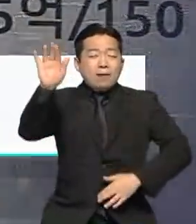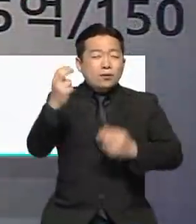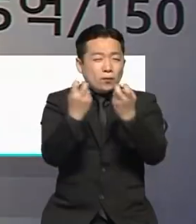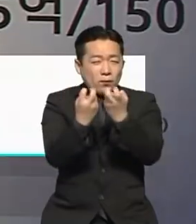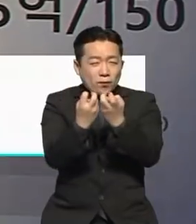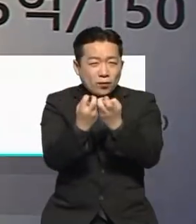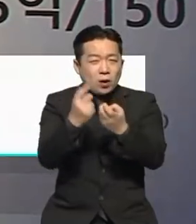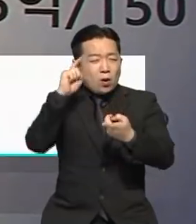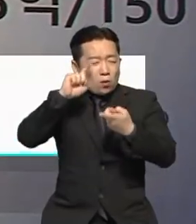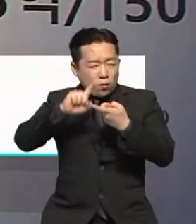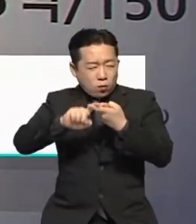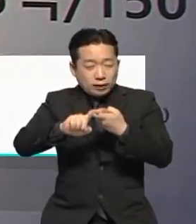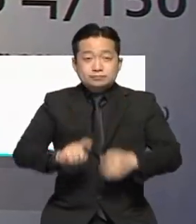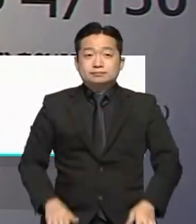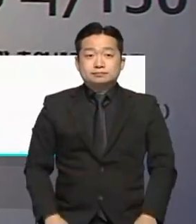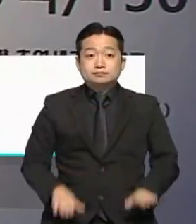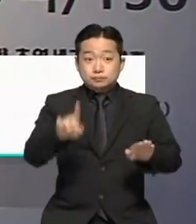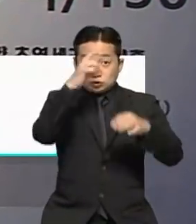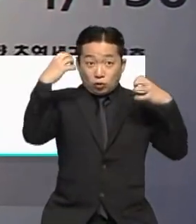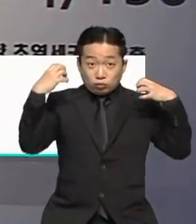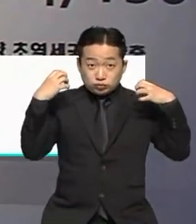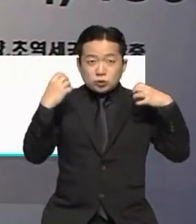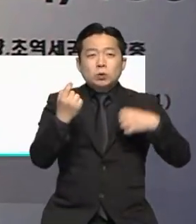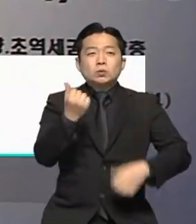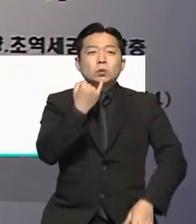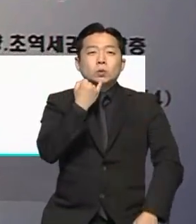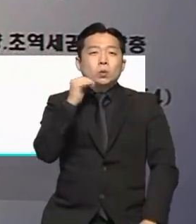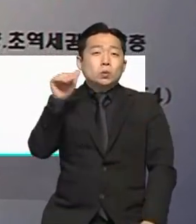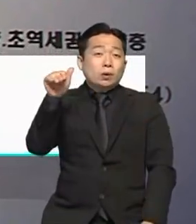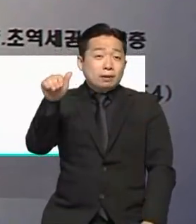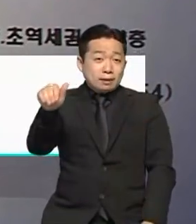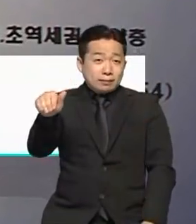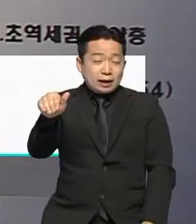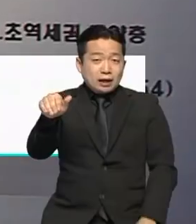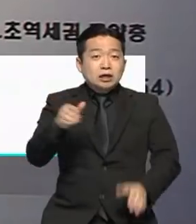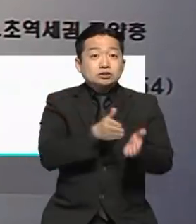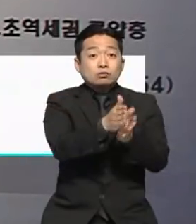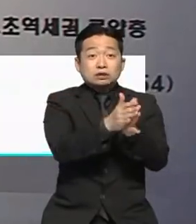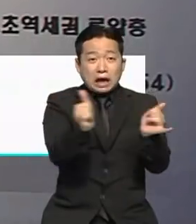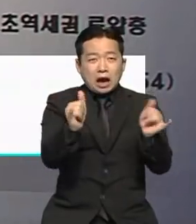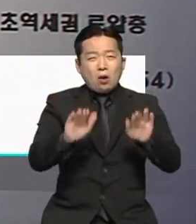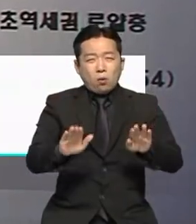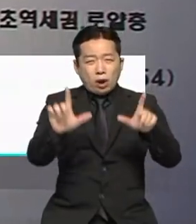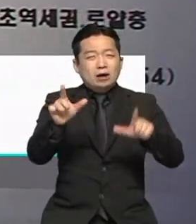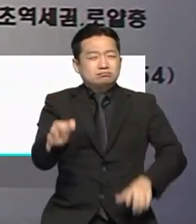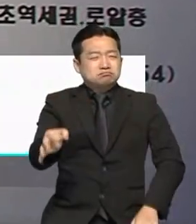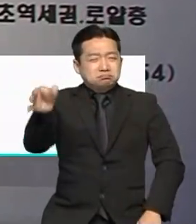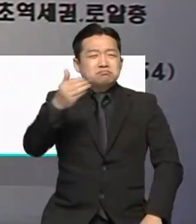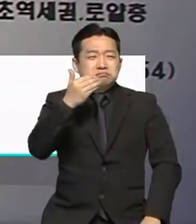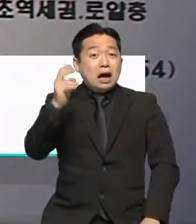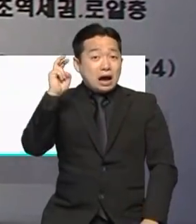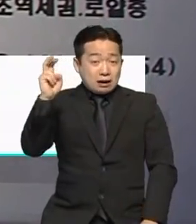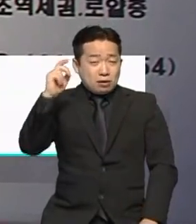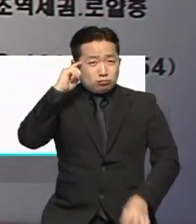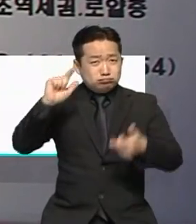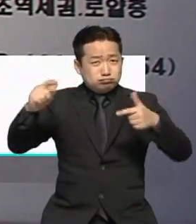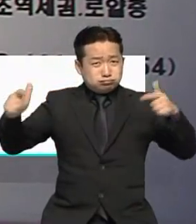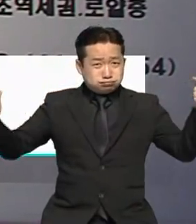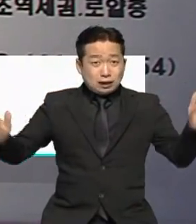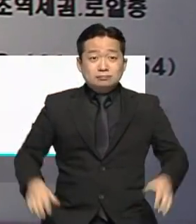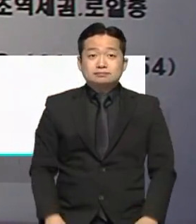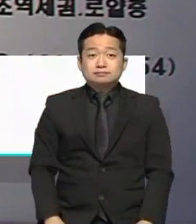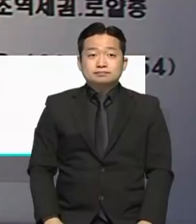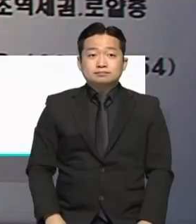될까 관심이 많습니다. 정부는 완연한 하락세다. 민간 전문가들은 올해도 소폭 오를 거다 의견이